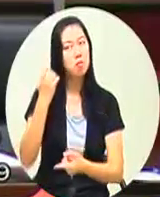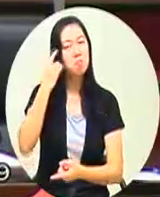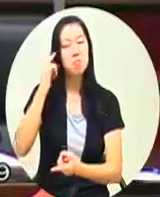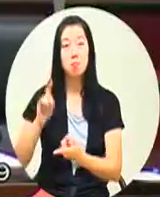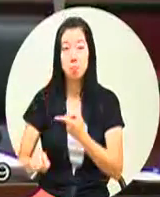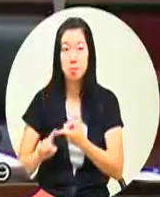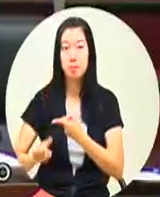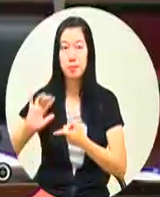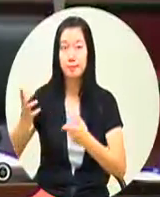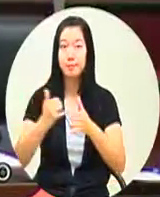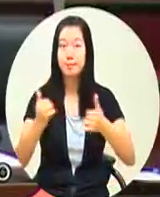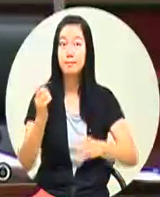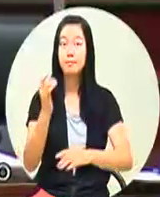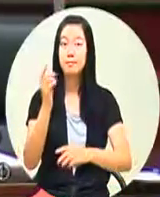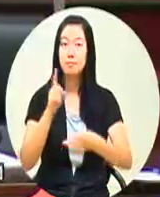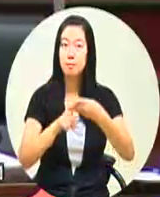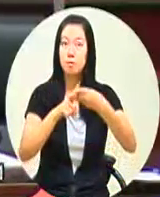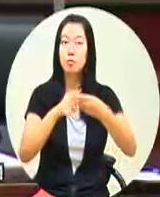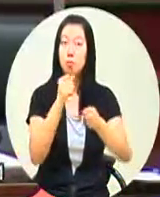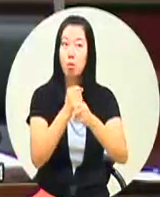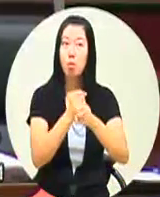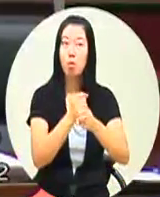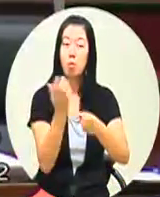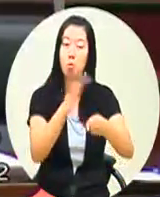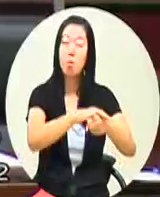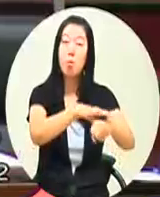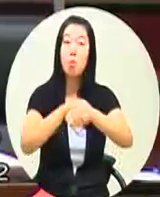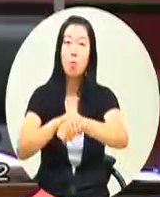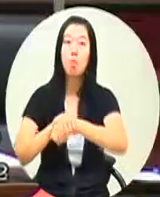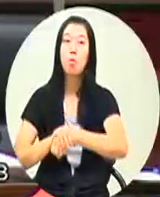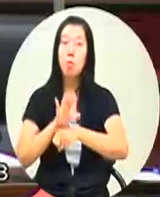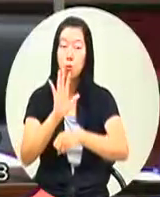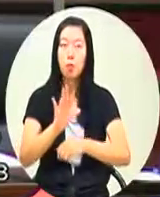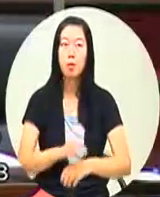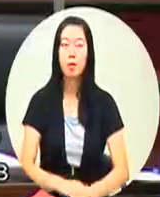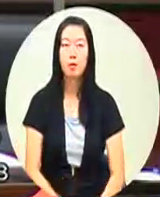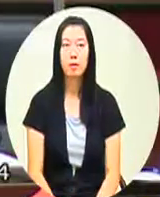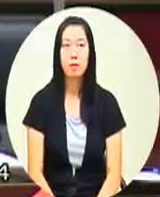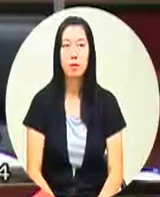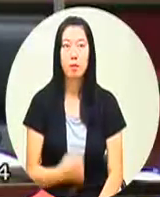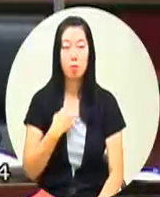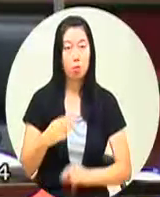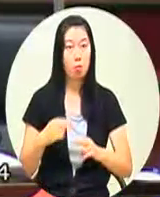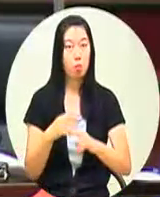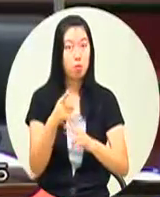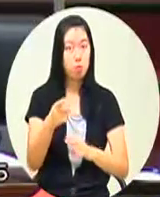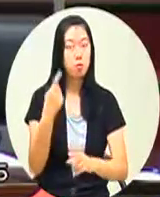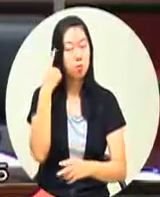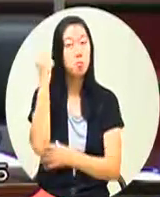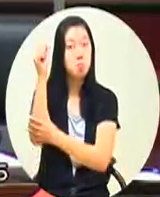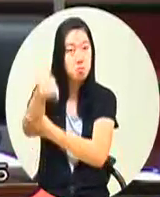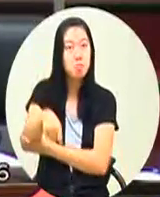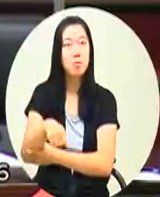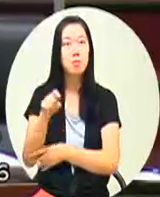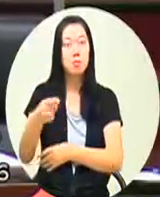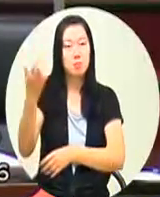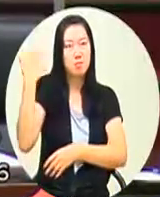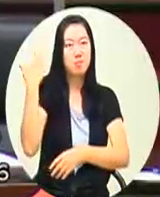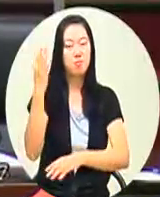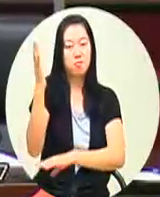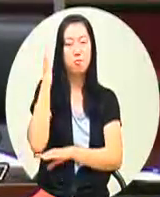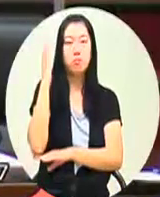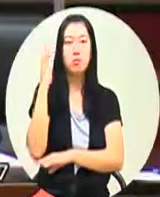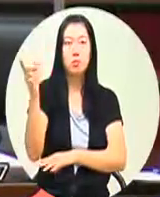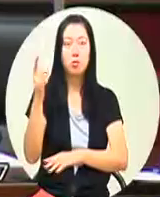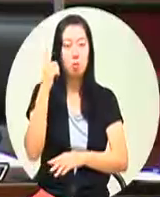主时代有做很多补救措施，来，蔡局长，我相信你也承认这当初的政府是有，